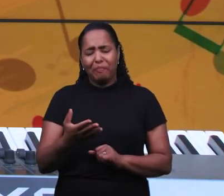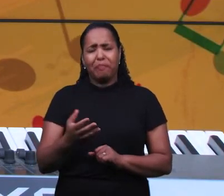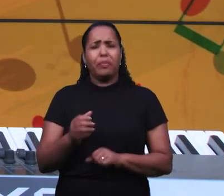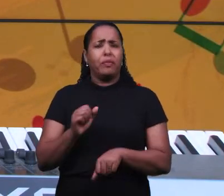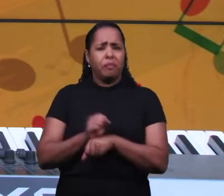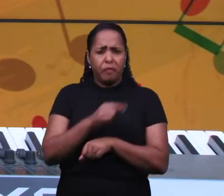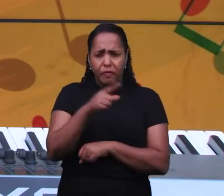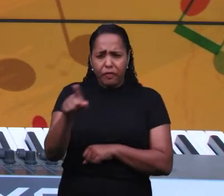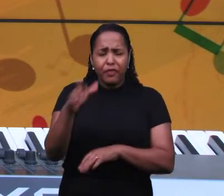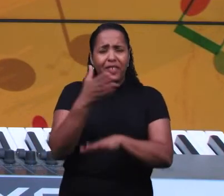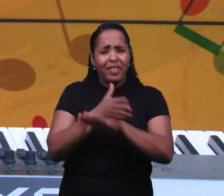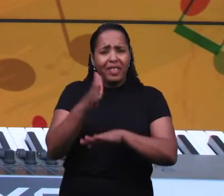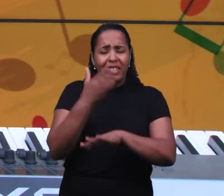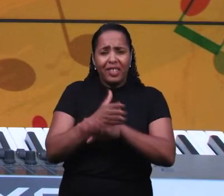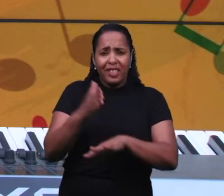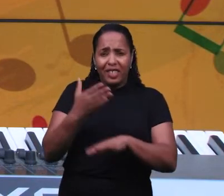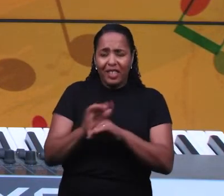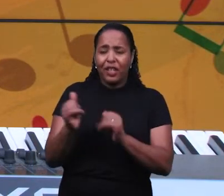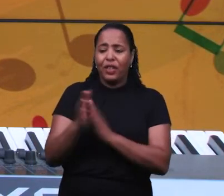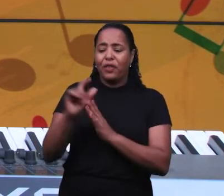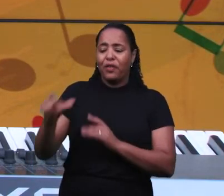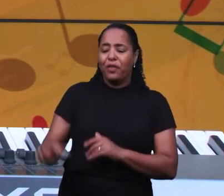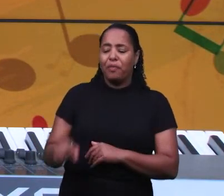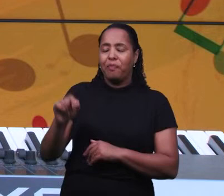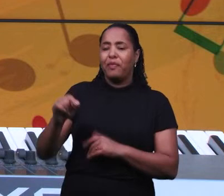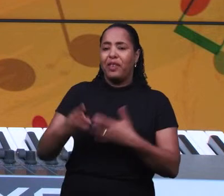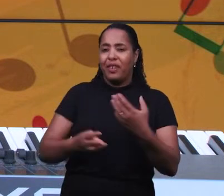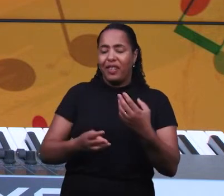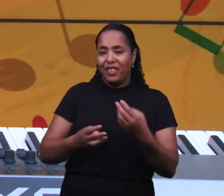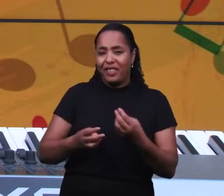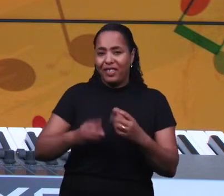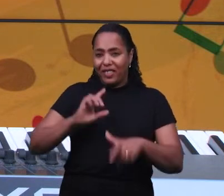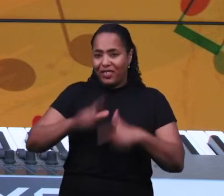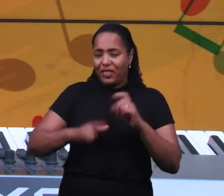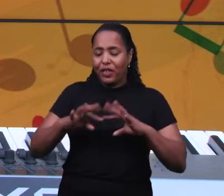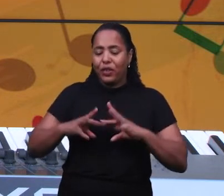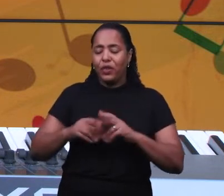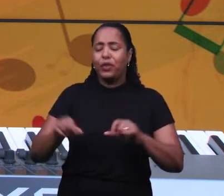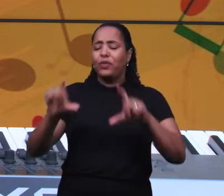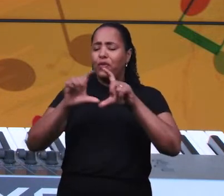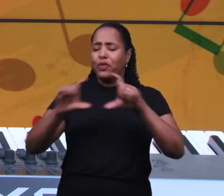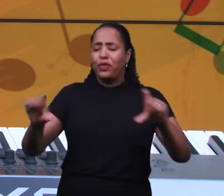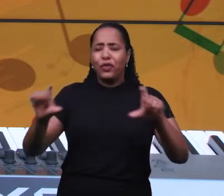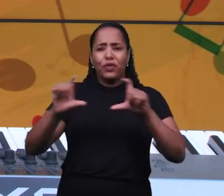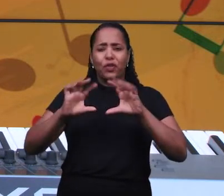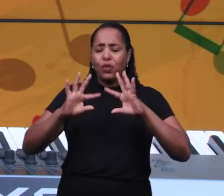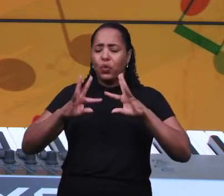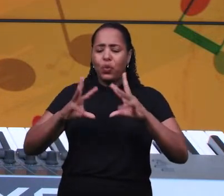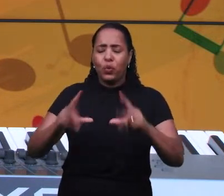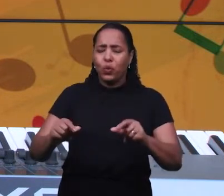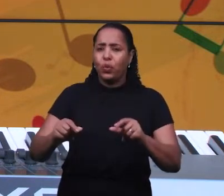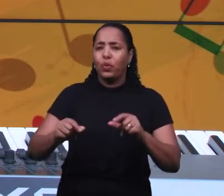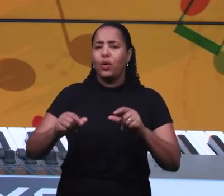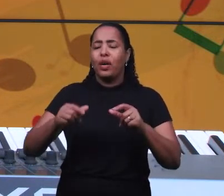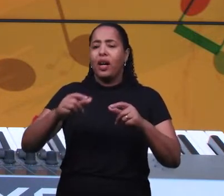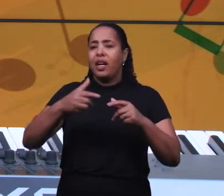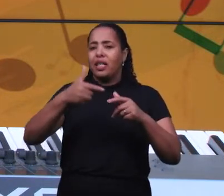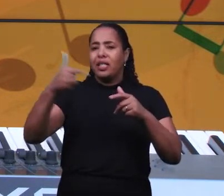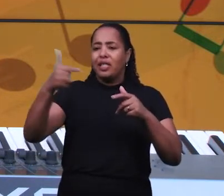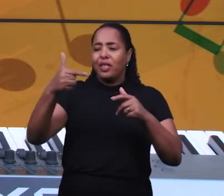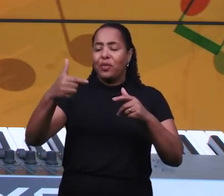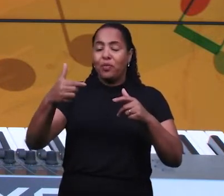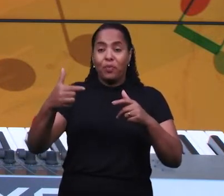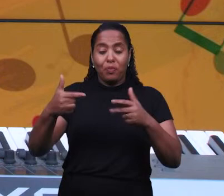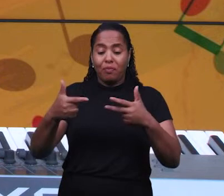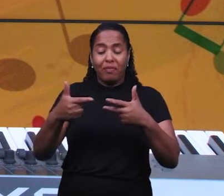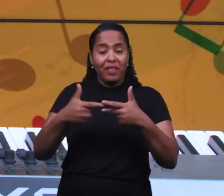Voilà, très bien. Donc j'espère que vous puissiez entraîner beaucoup cette louange, tout le premier couplet, le